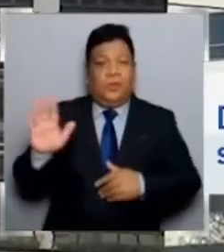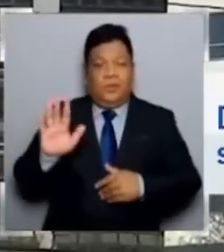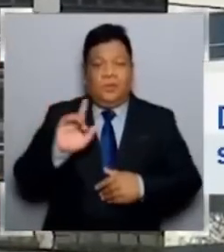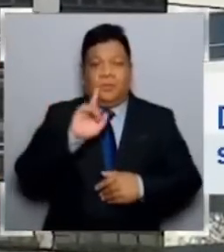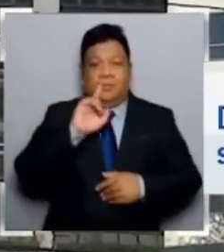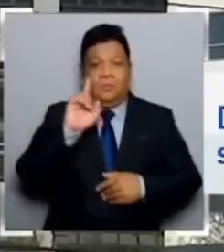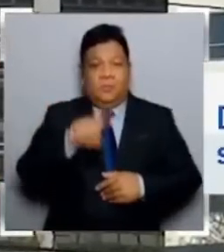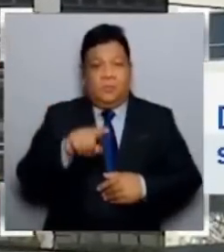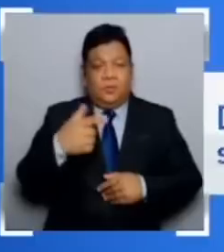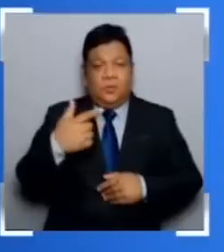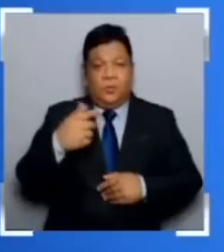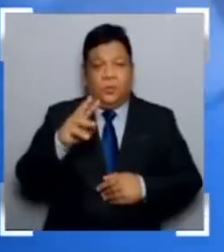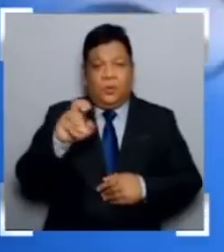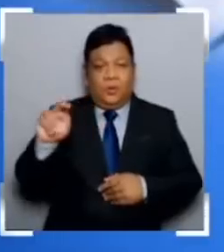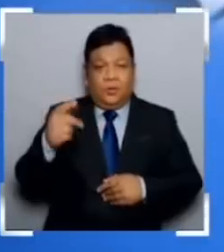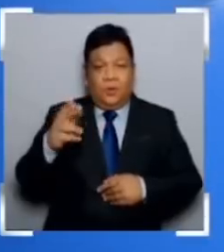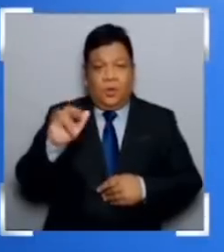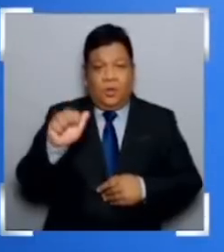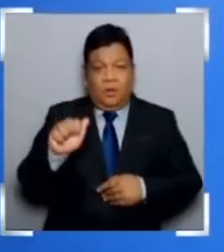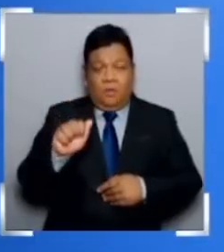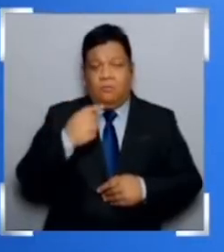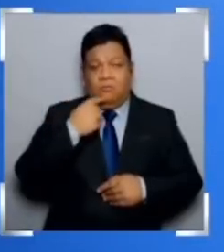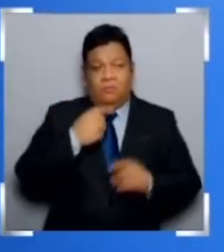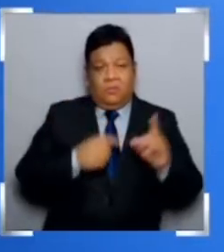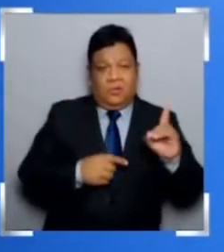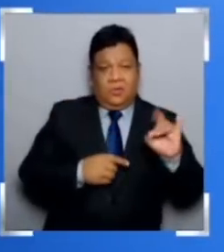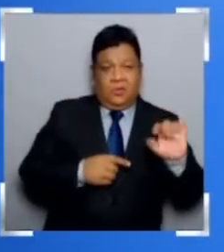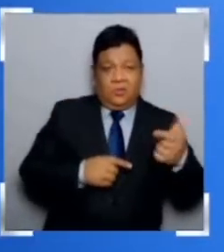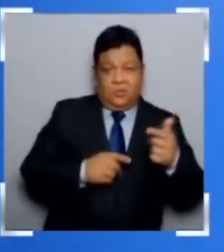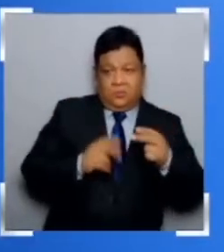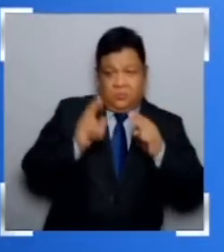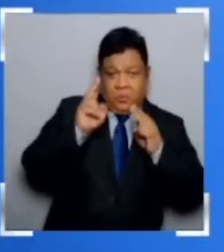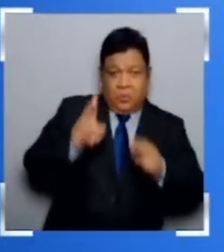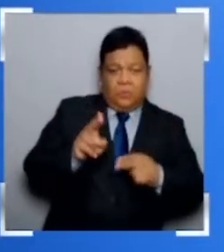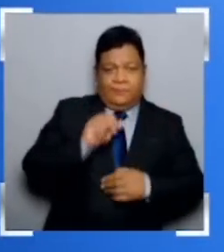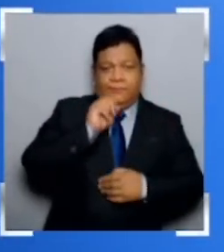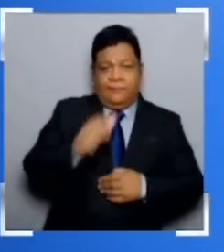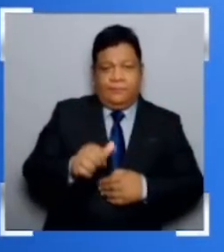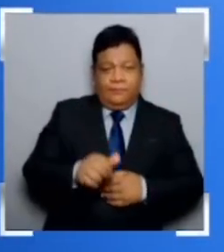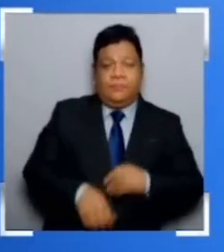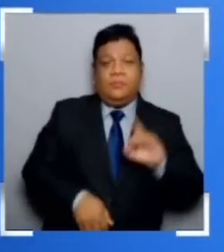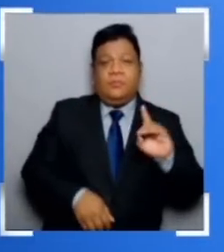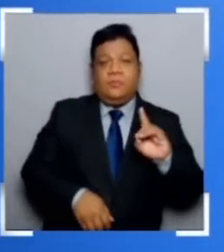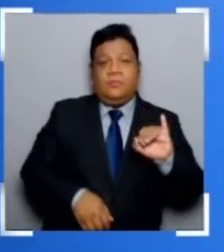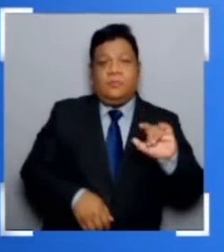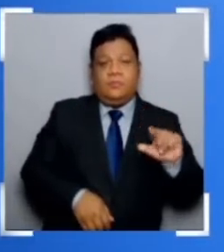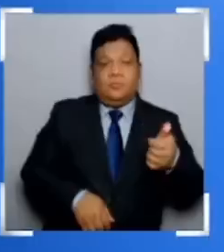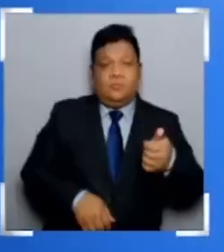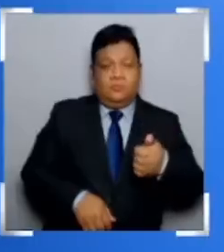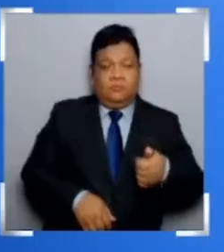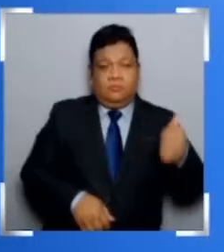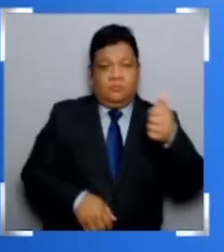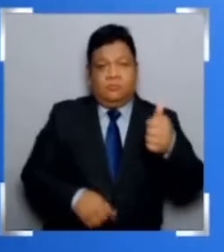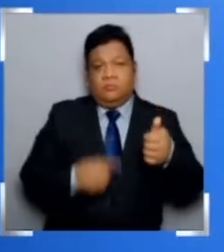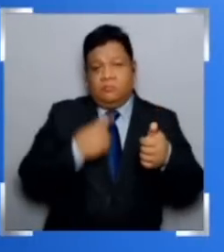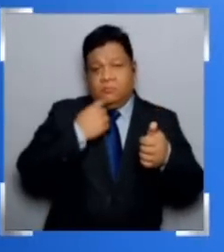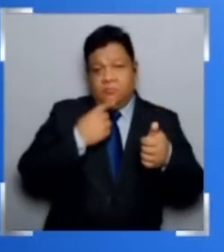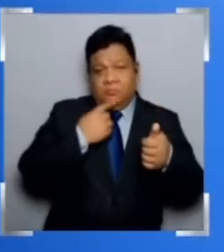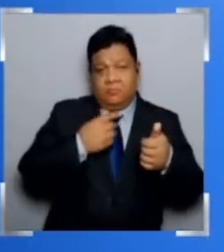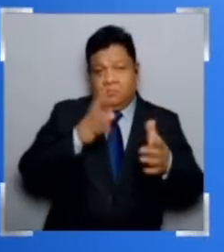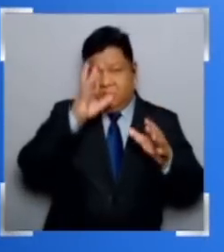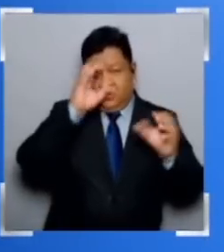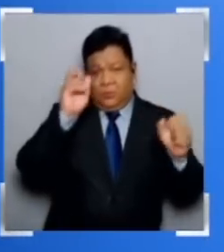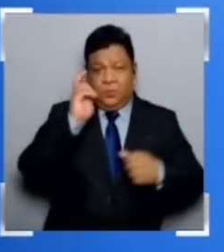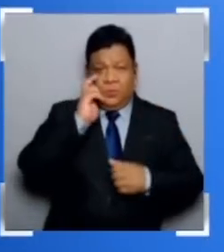kinikilala ng DILG. Ayon kay Secretary Eduardo Anyo, ang utos kasi ni Pangulong Duterte ay ipagpatuloy ang pagsusuot ng face